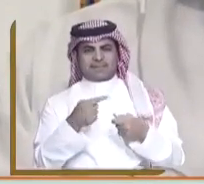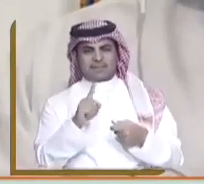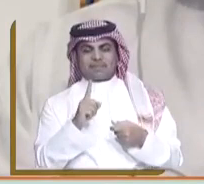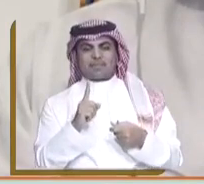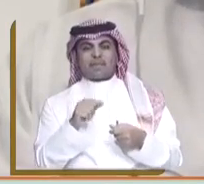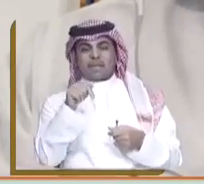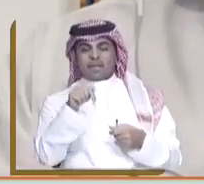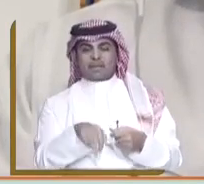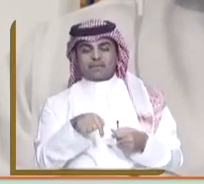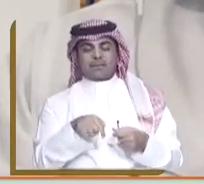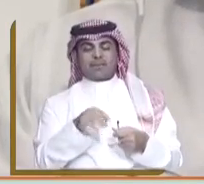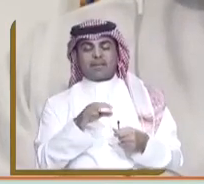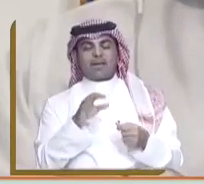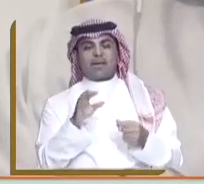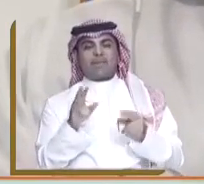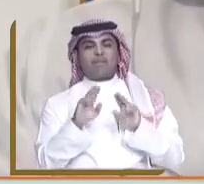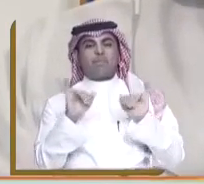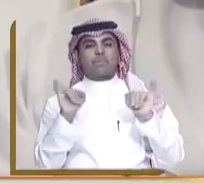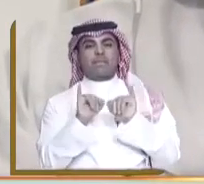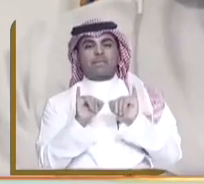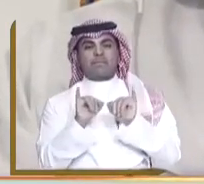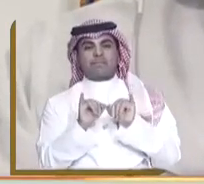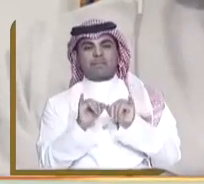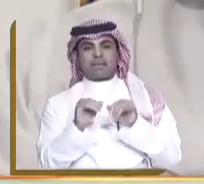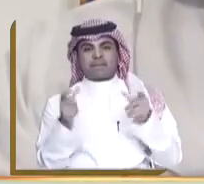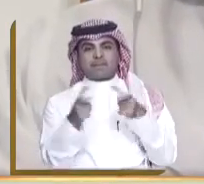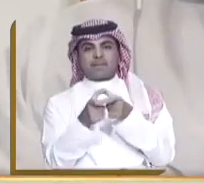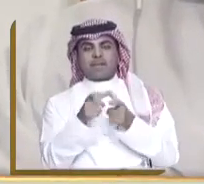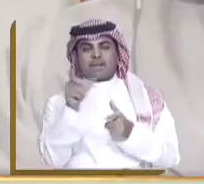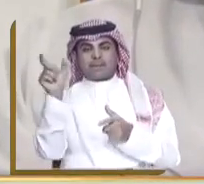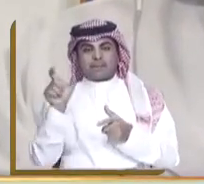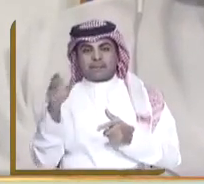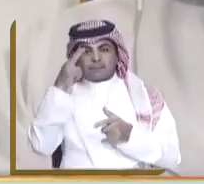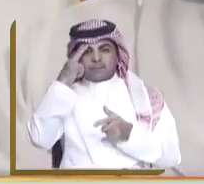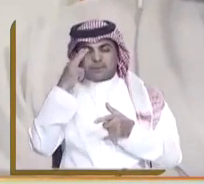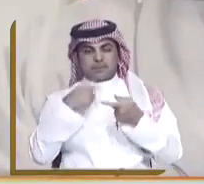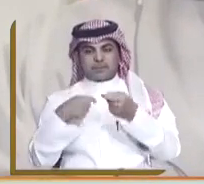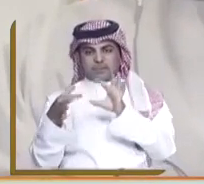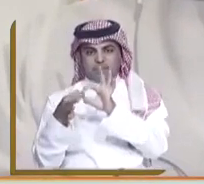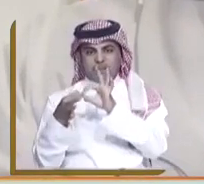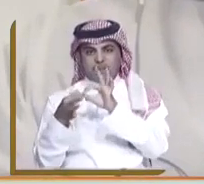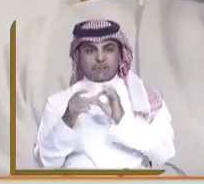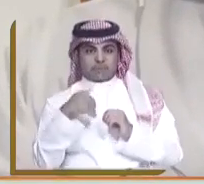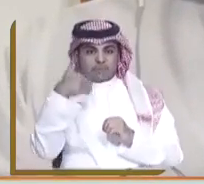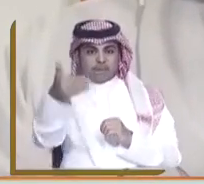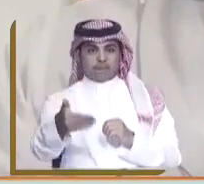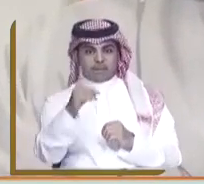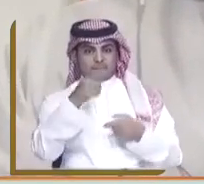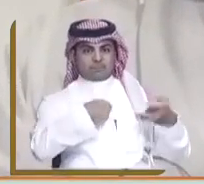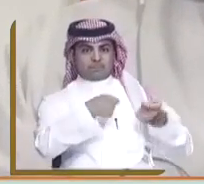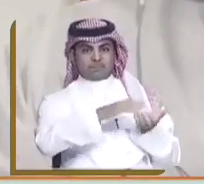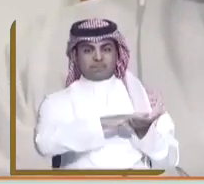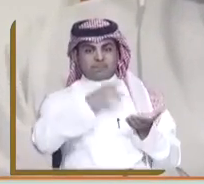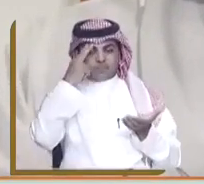الاستثمار الايطالي السعودي هل ممكن ان يرتفع الاستثمار اكثر وتصبح عندنا شركات واستثمارات